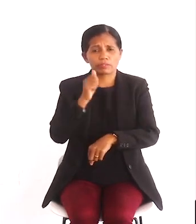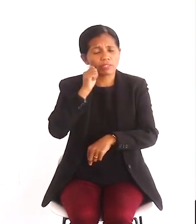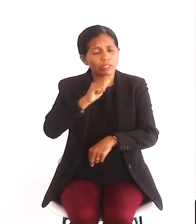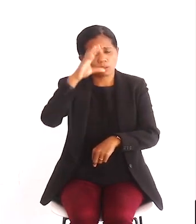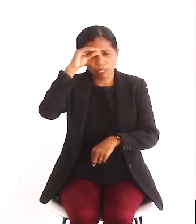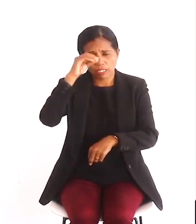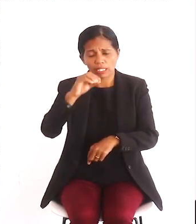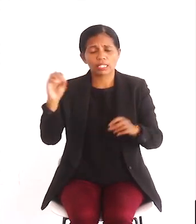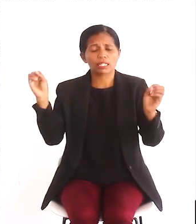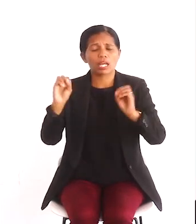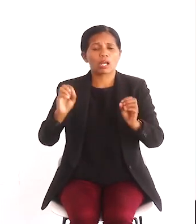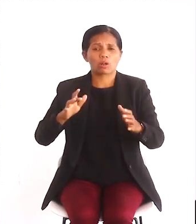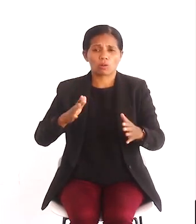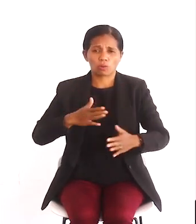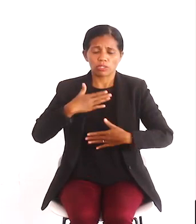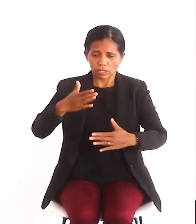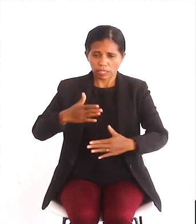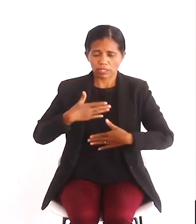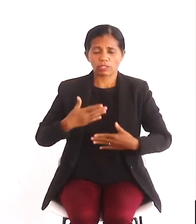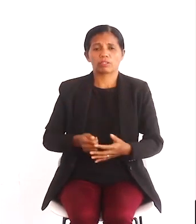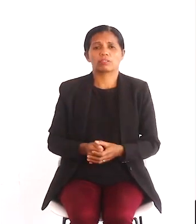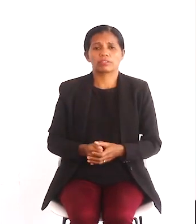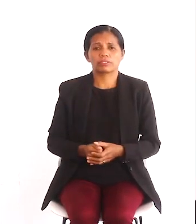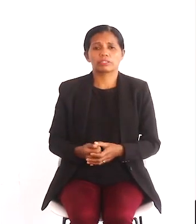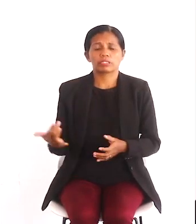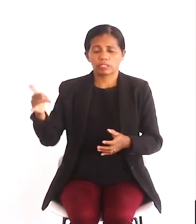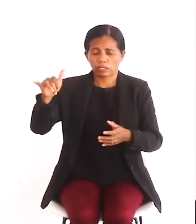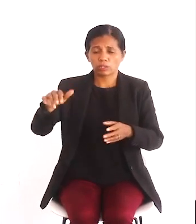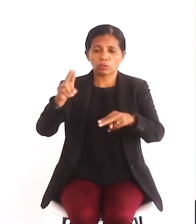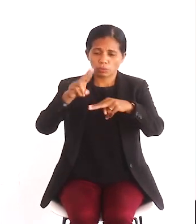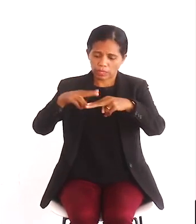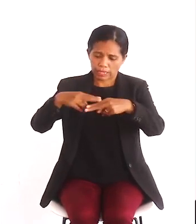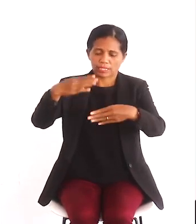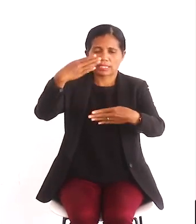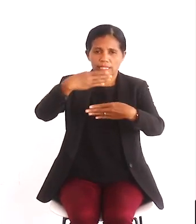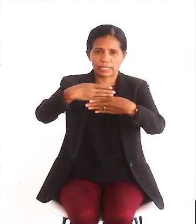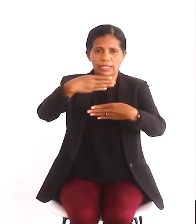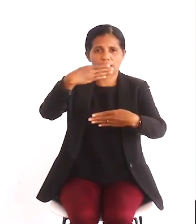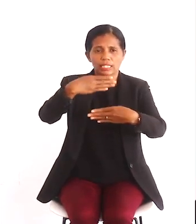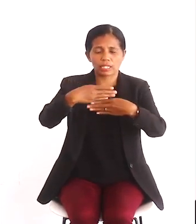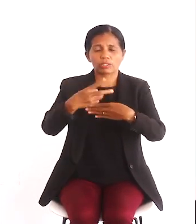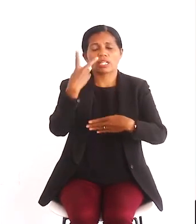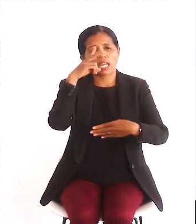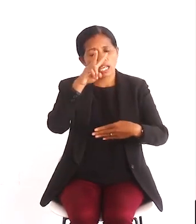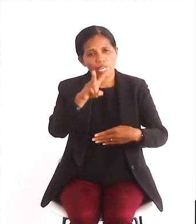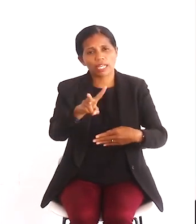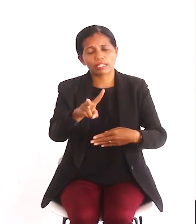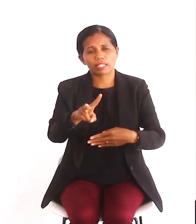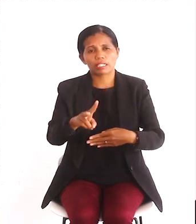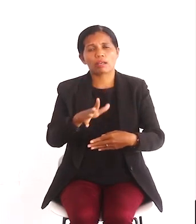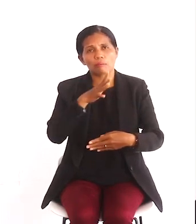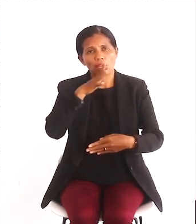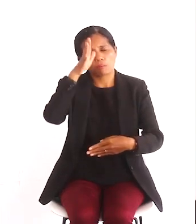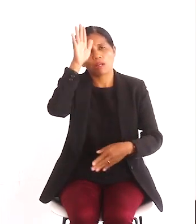nia decisão. Sira na in rua turbesik ia zanela ninin ho dihateke sirne inan aman nebe lao do